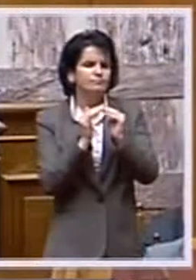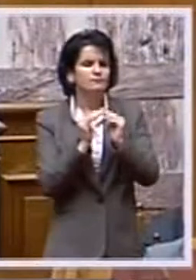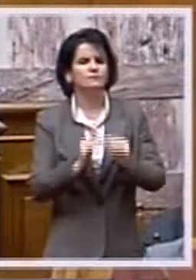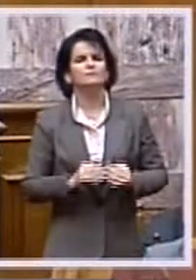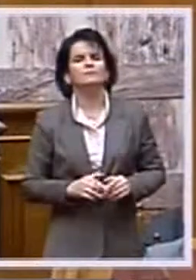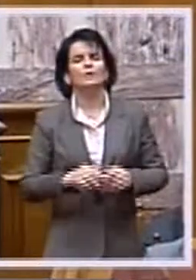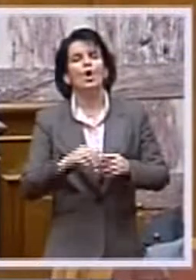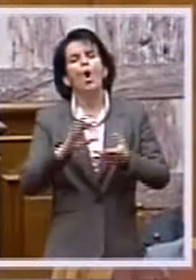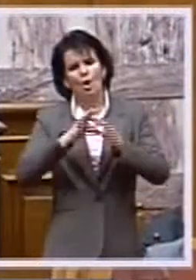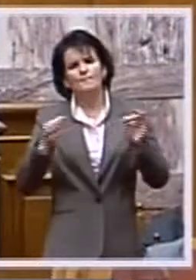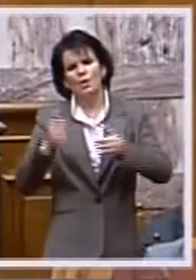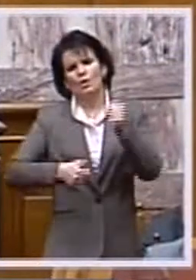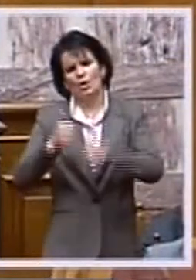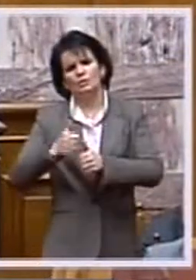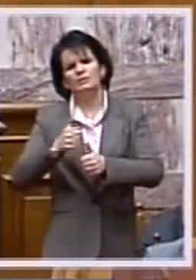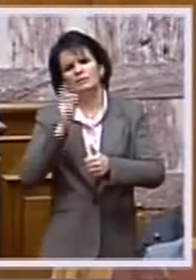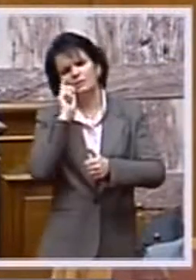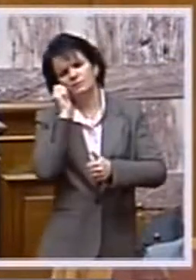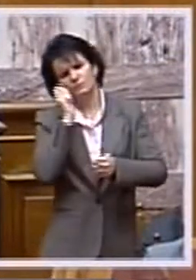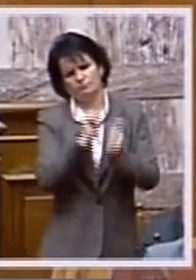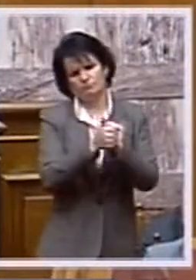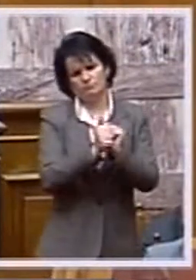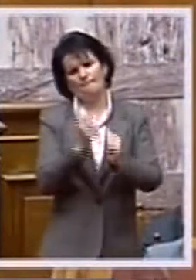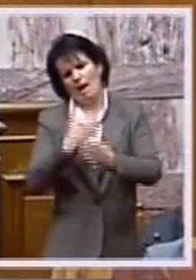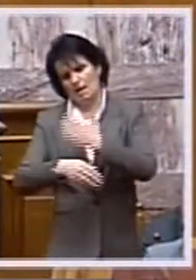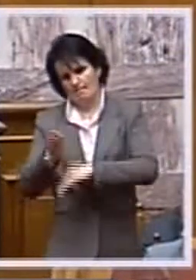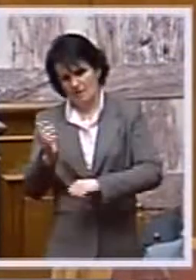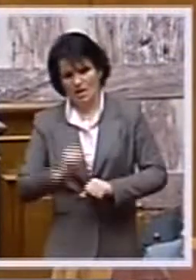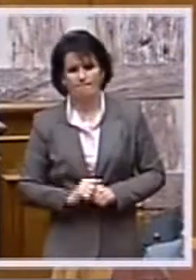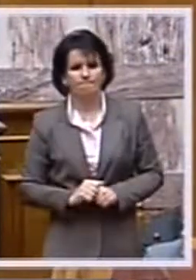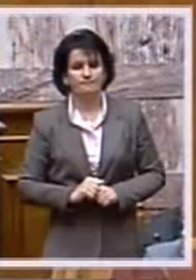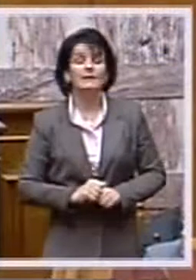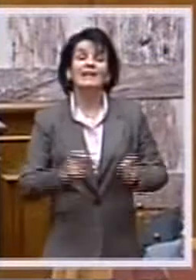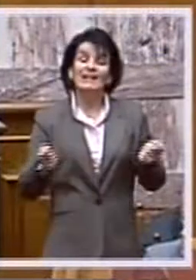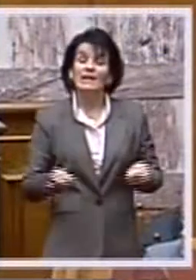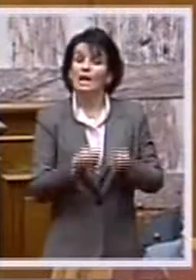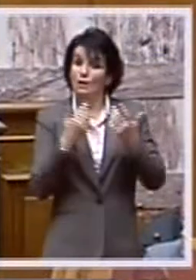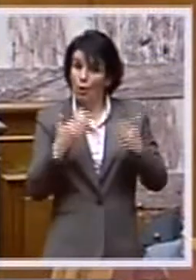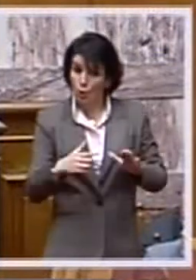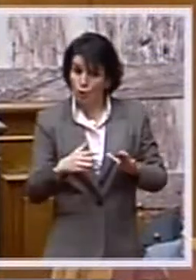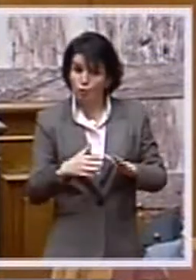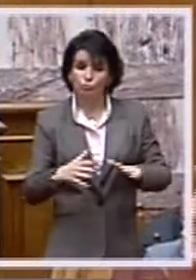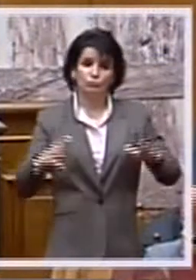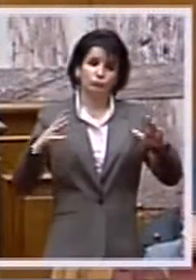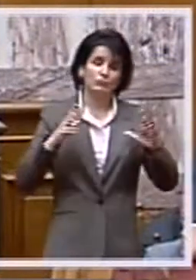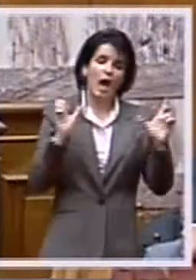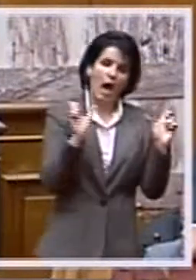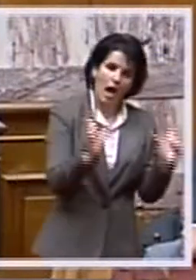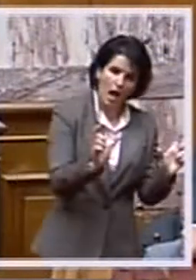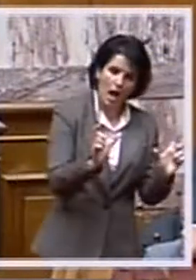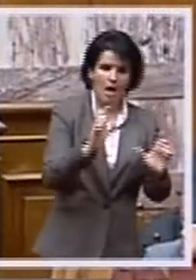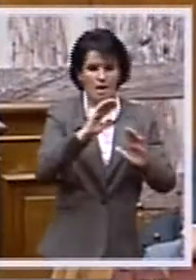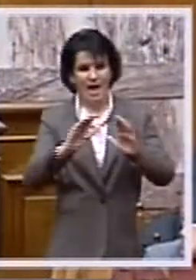το ισοδύναμο των Ολυμπιακών Αγώνων για τις αθλήτριες και τους αθλητές με αναπηρία. Είναι γεγονός που εμπνέει την άμυλα, την ευγενή άμυλα